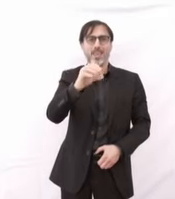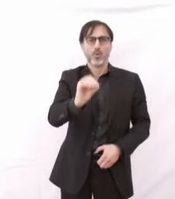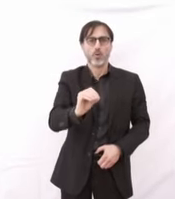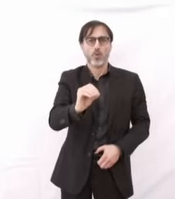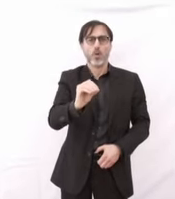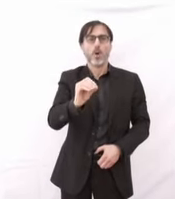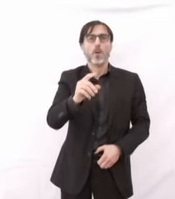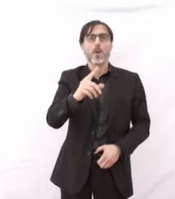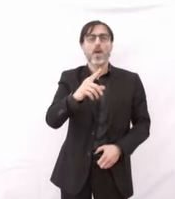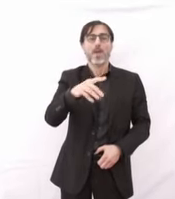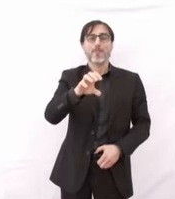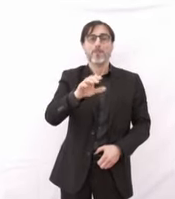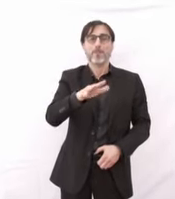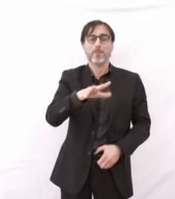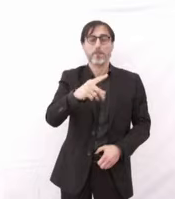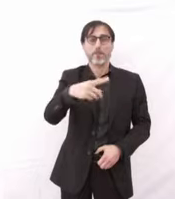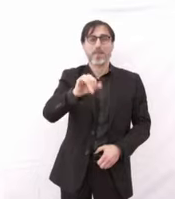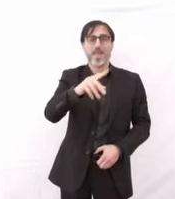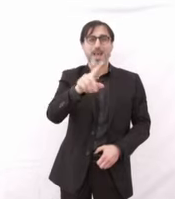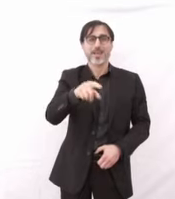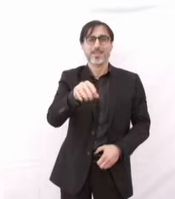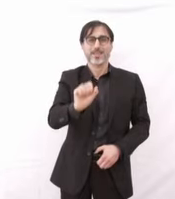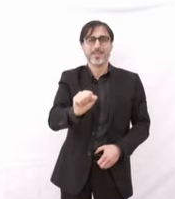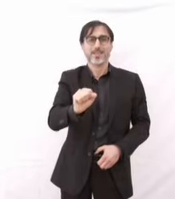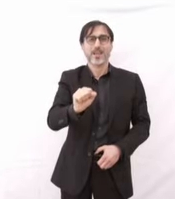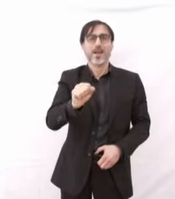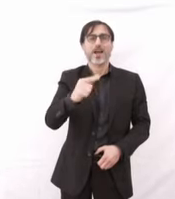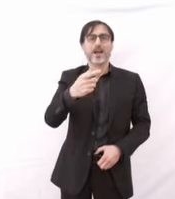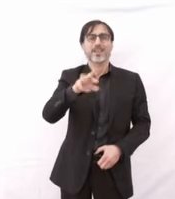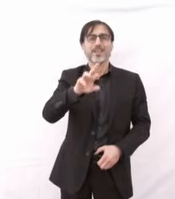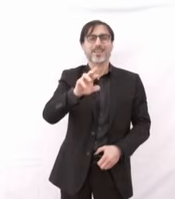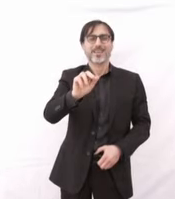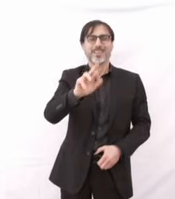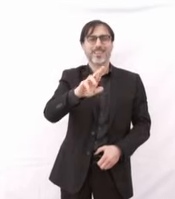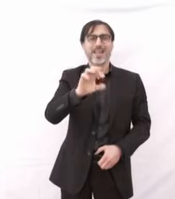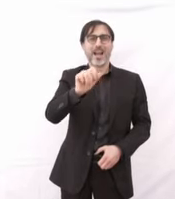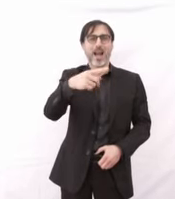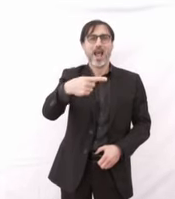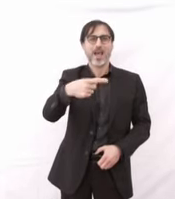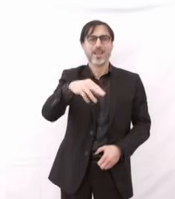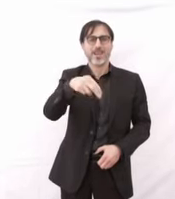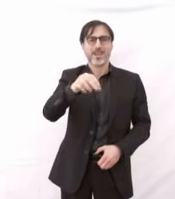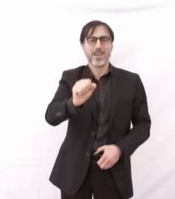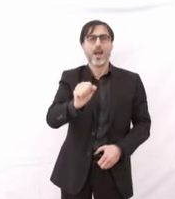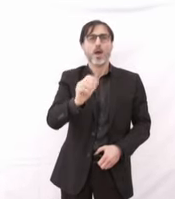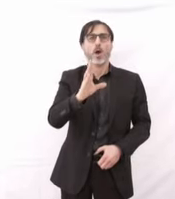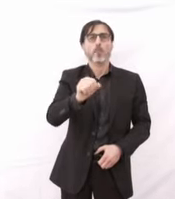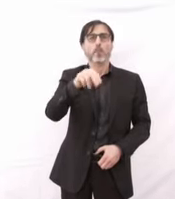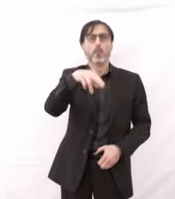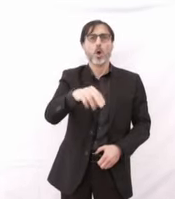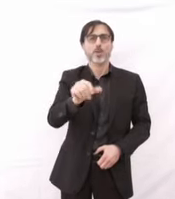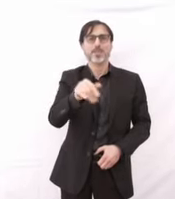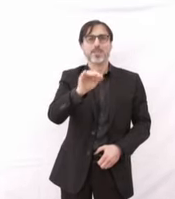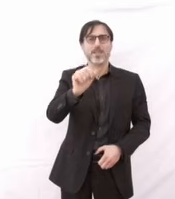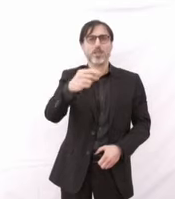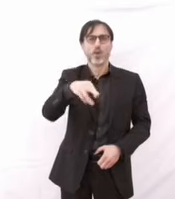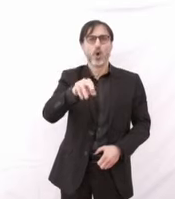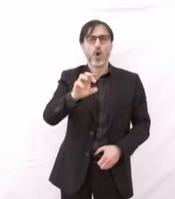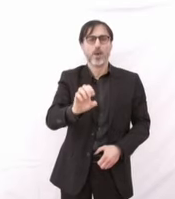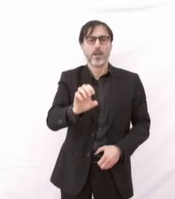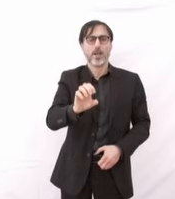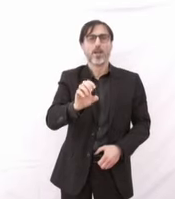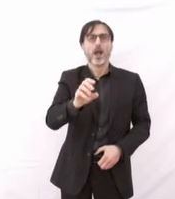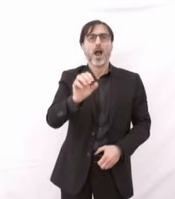Emanuele Piazza, Giuseppe Tragna, Giovanni Bonsignore,